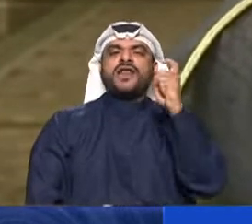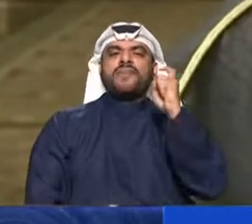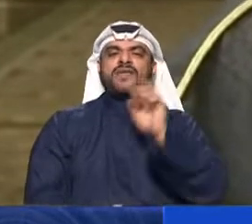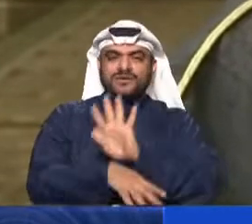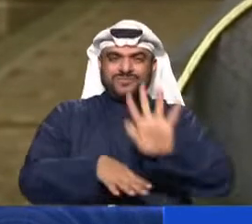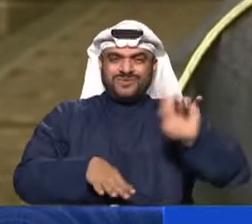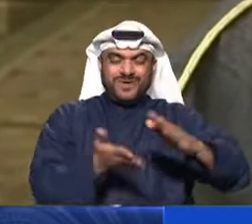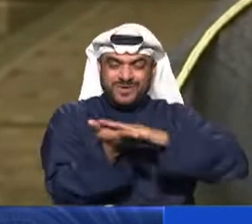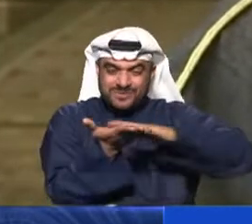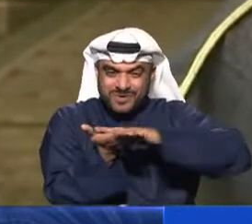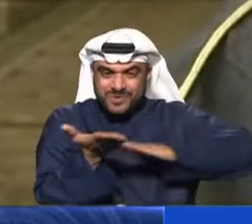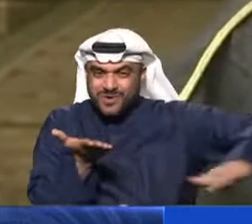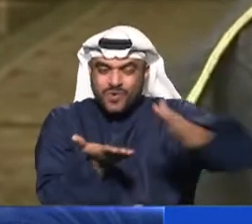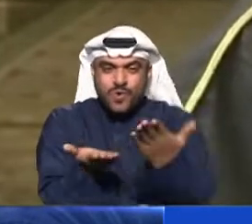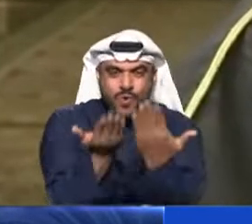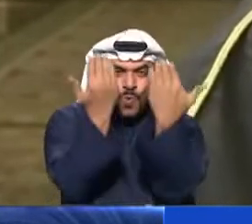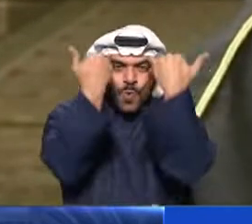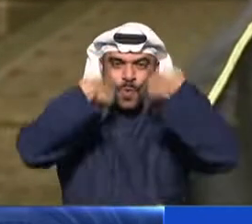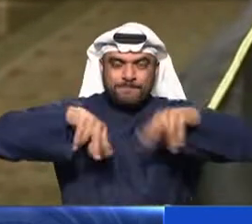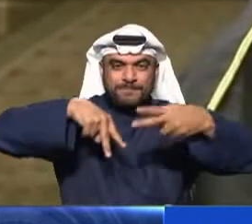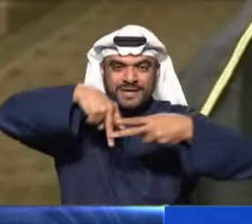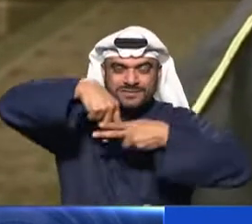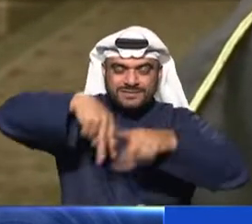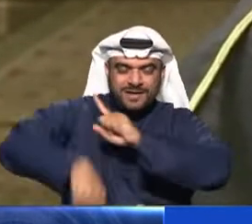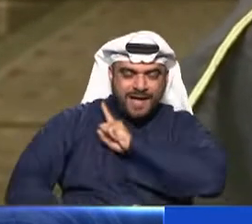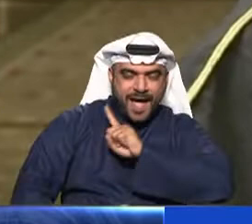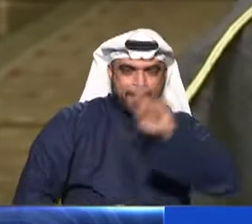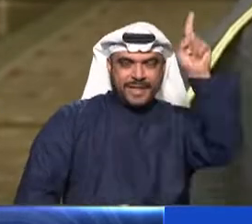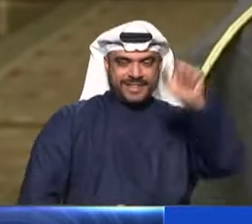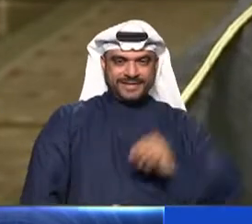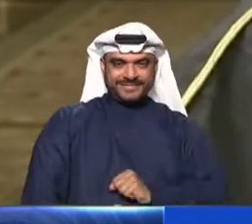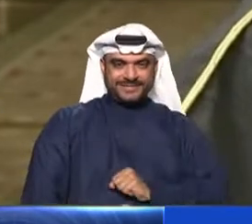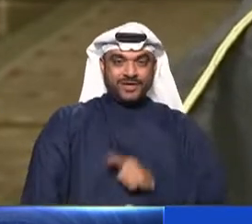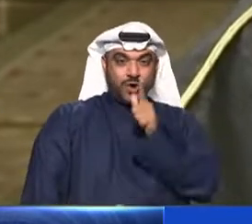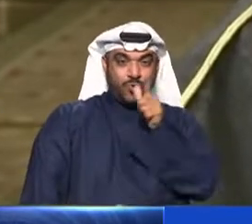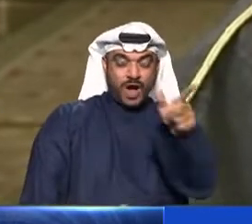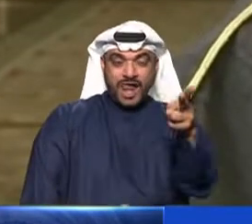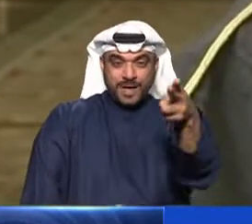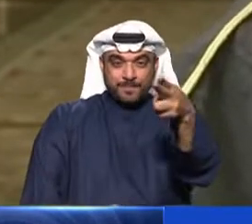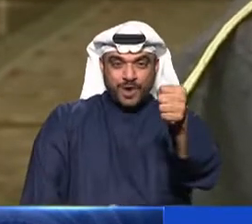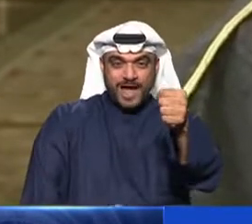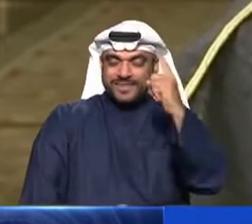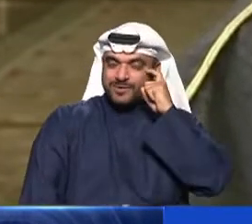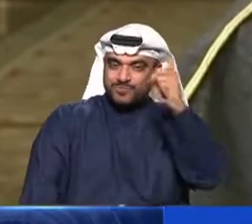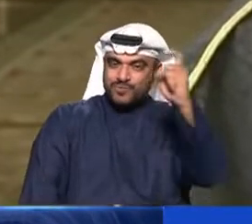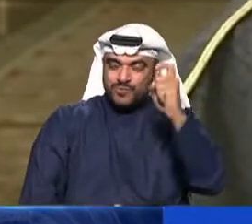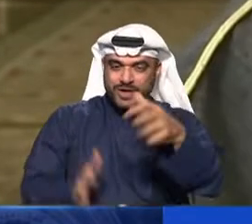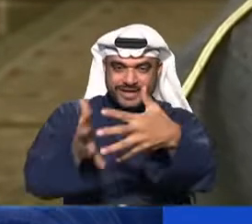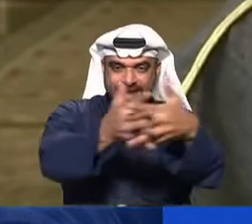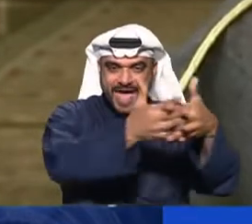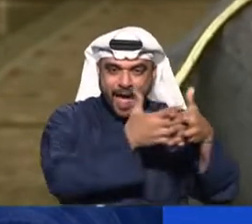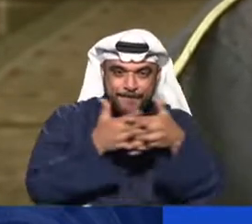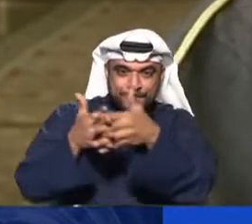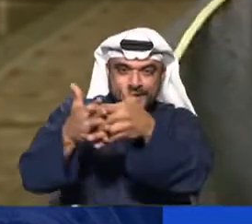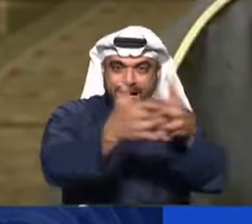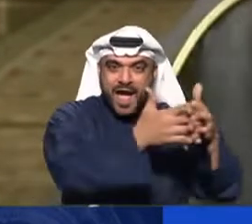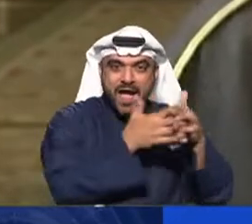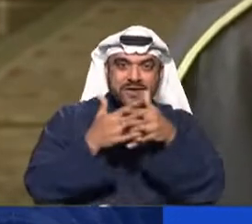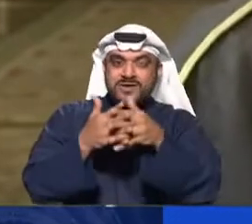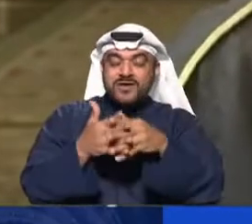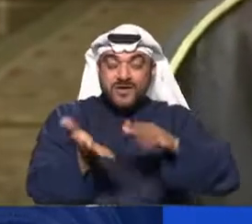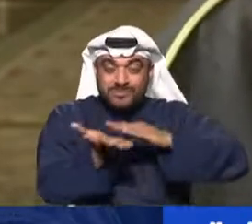للضم أحادي الجانب للضفة الغربية، وأكد معارضة الولايات المتحدة الأمريكية التاريخية